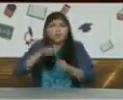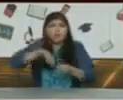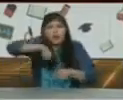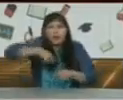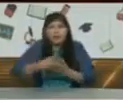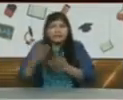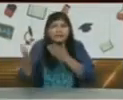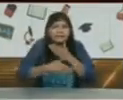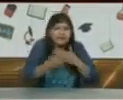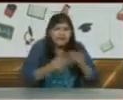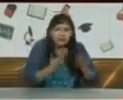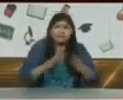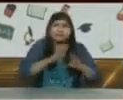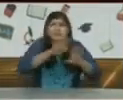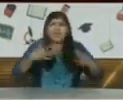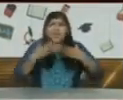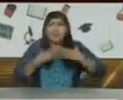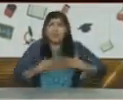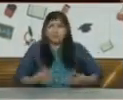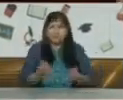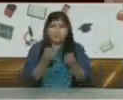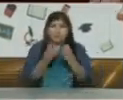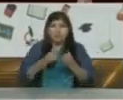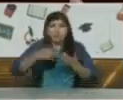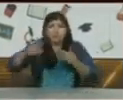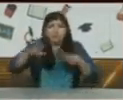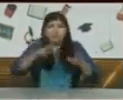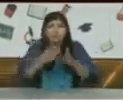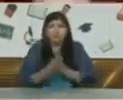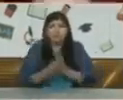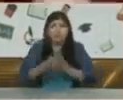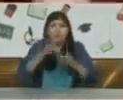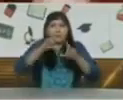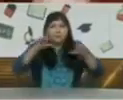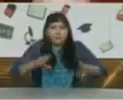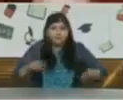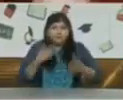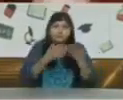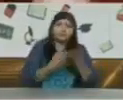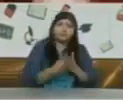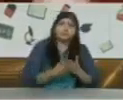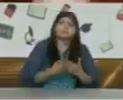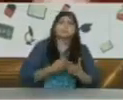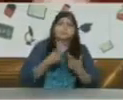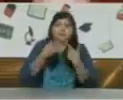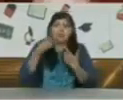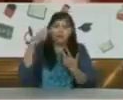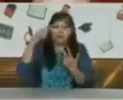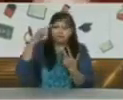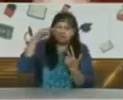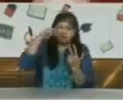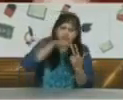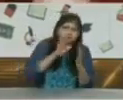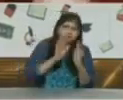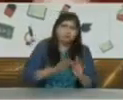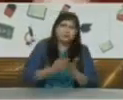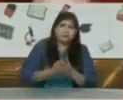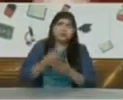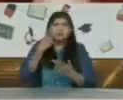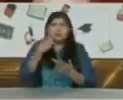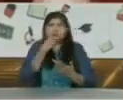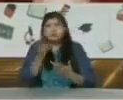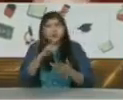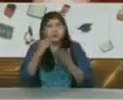सफाई, इम्यूनिटी, ऐसे अनेक महत्वपूर्ण विषयों पर हम सबका ध्यान गया है। इन सब के